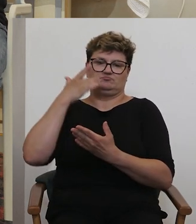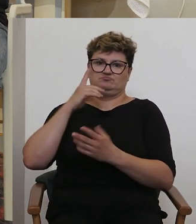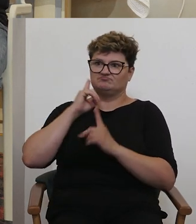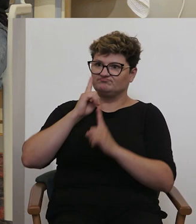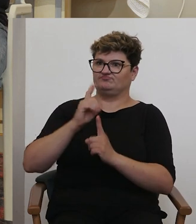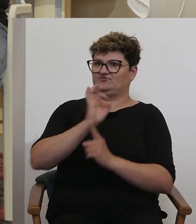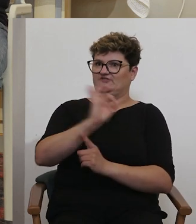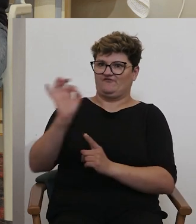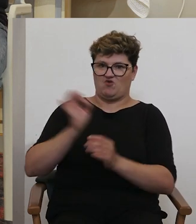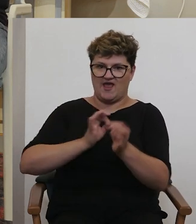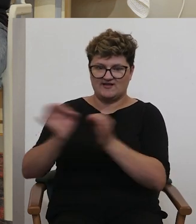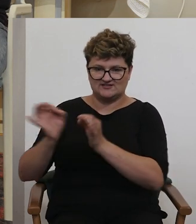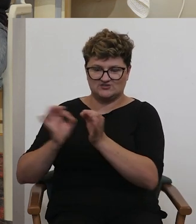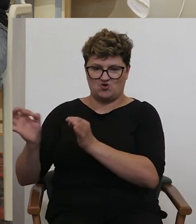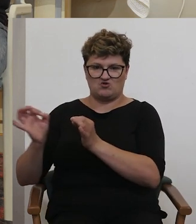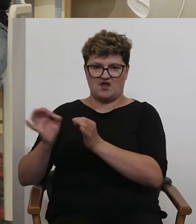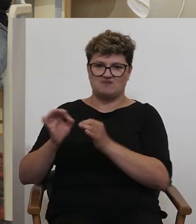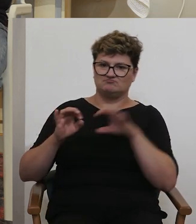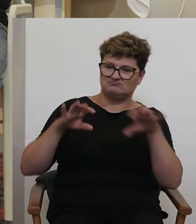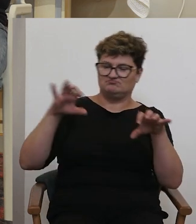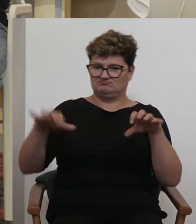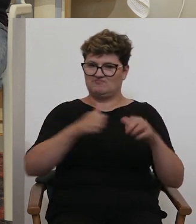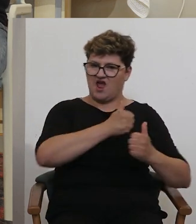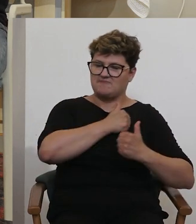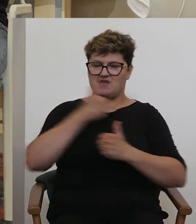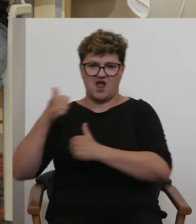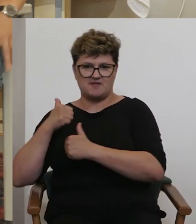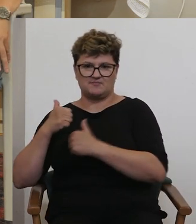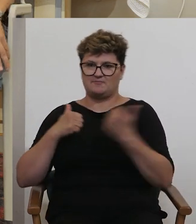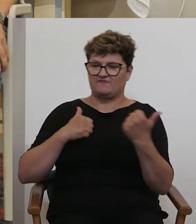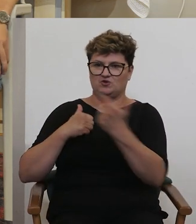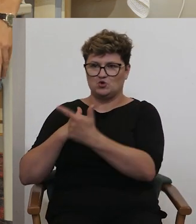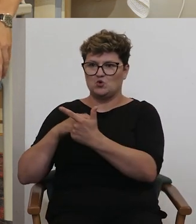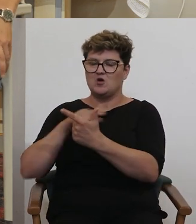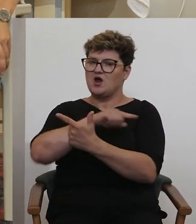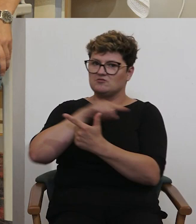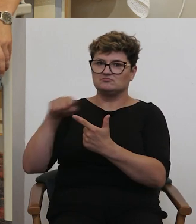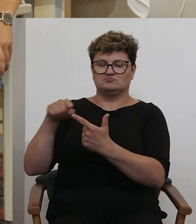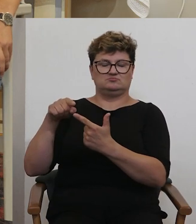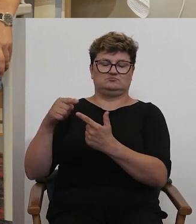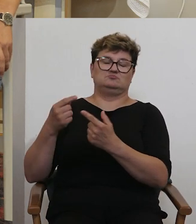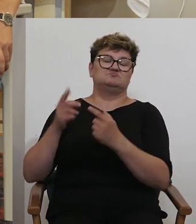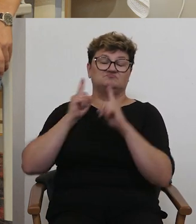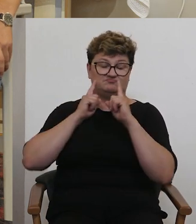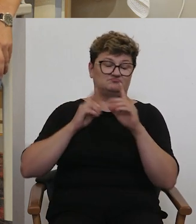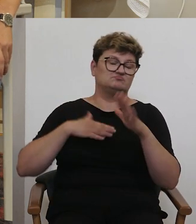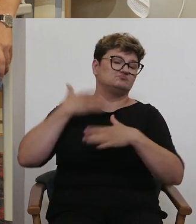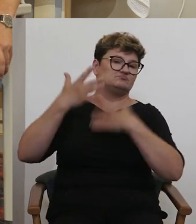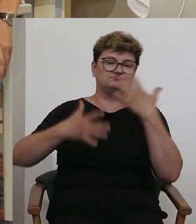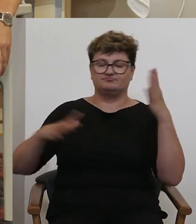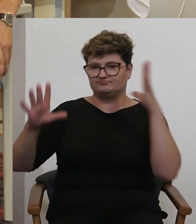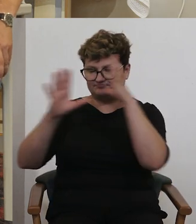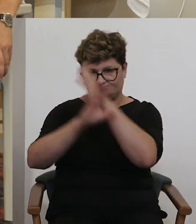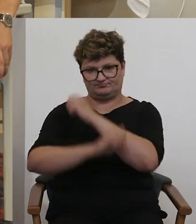rzeczywistych historii o tych dwóch armiach, które jakby pokryła patyna tego,